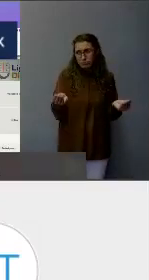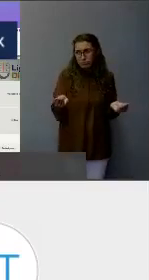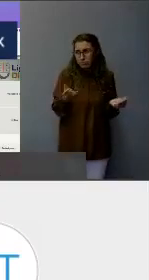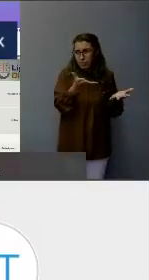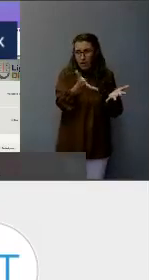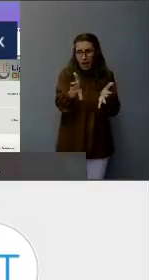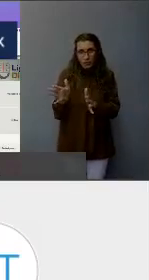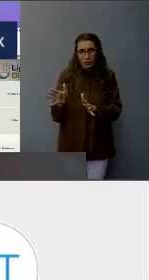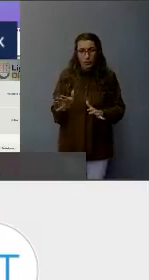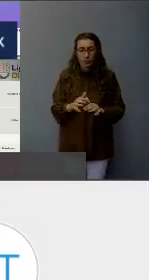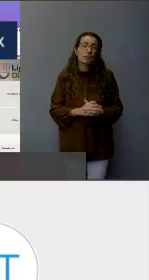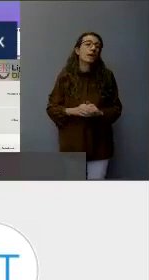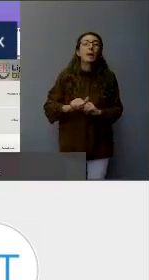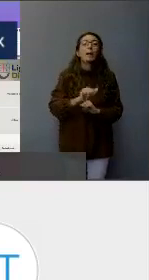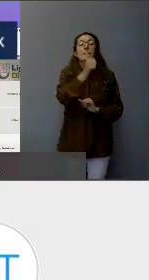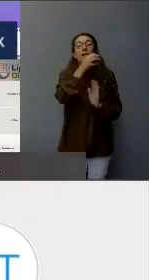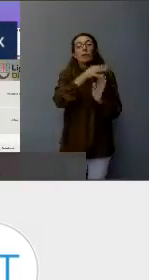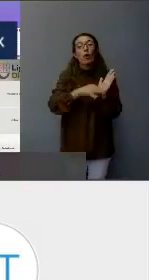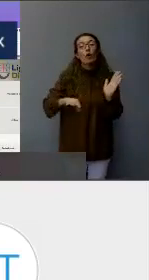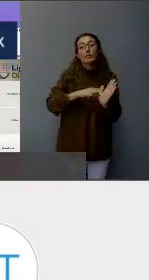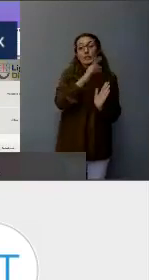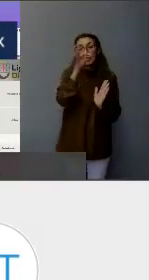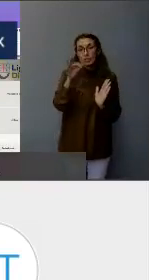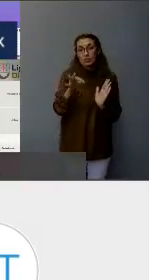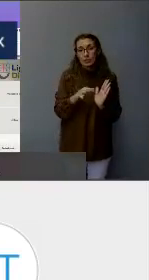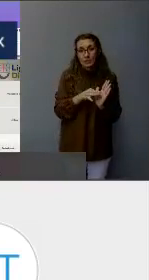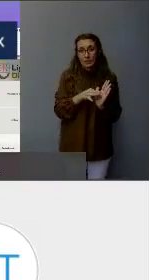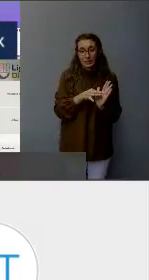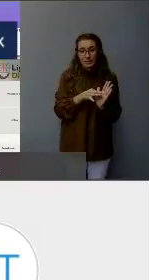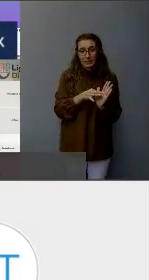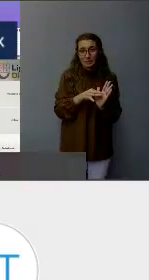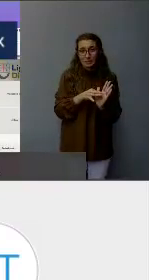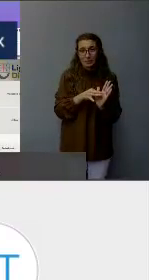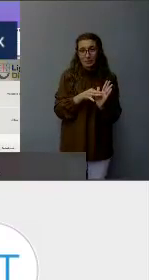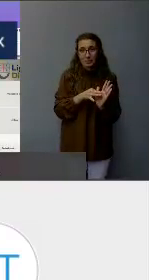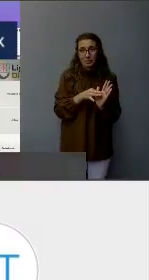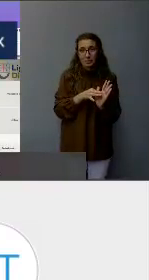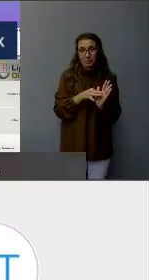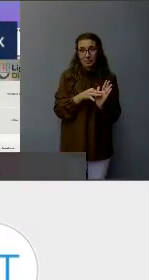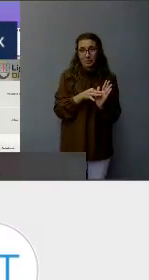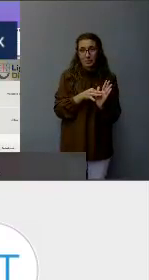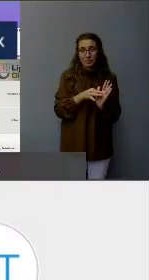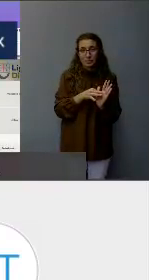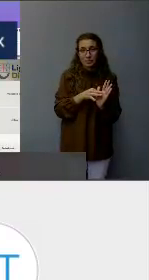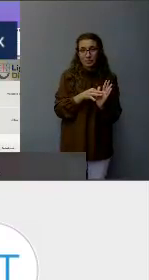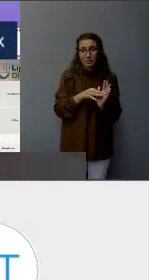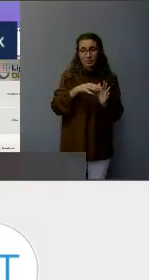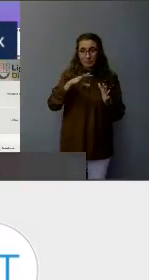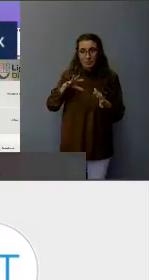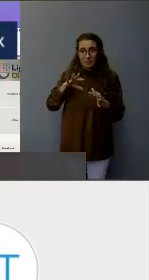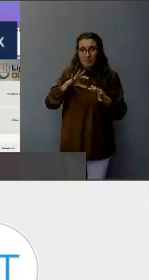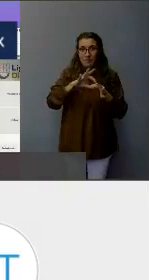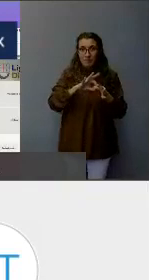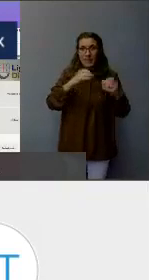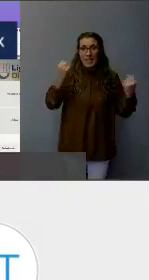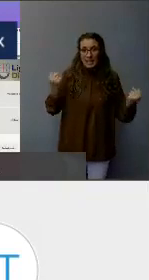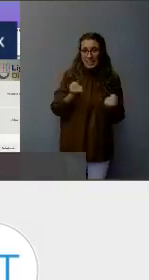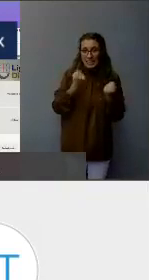ordine del giorno richiama molte iniziative consiliari